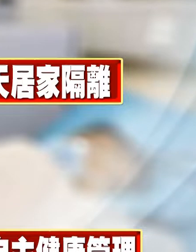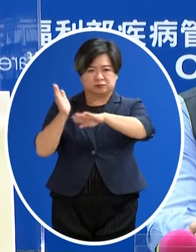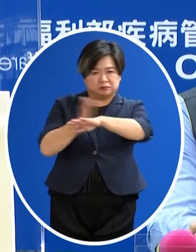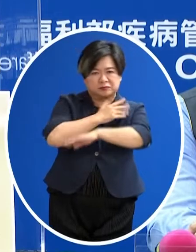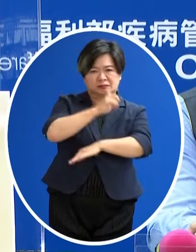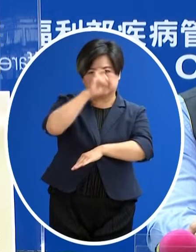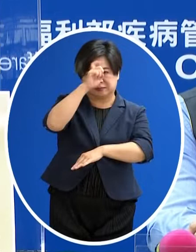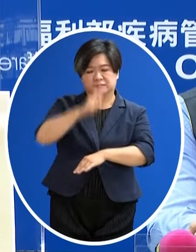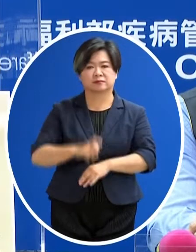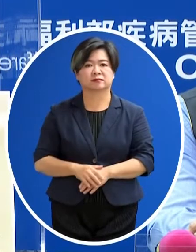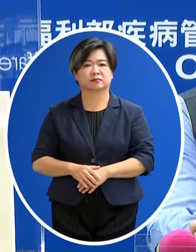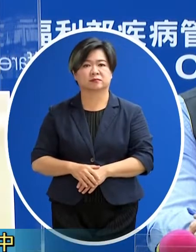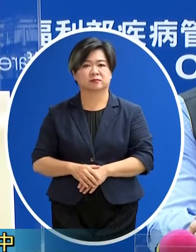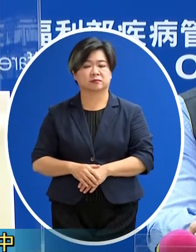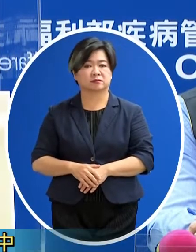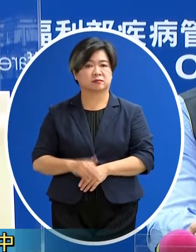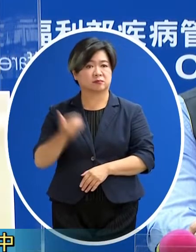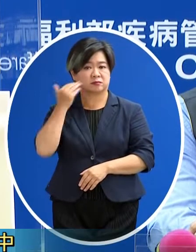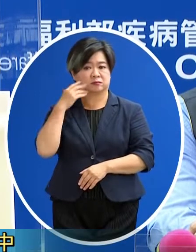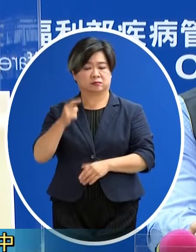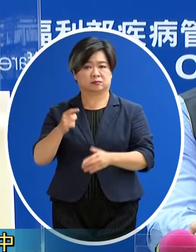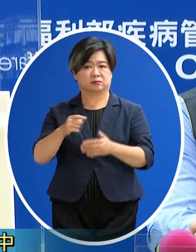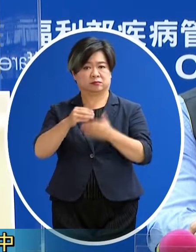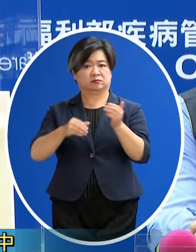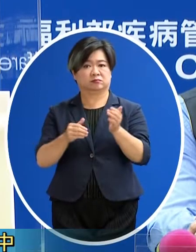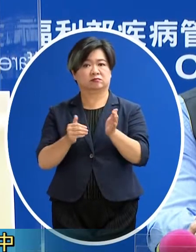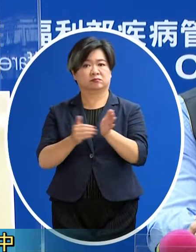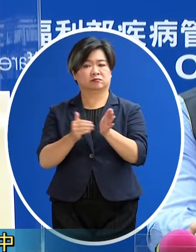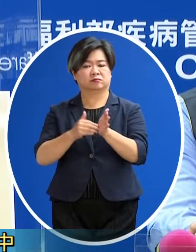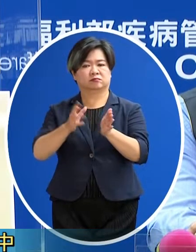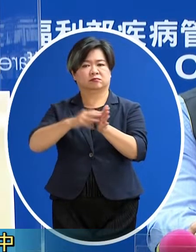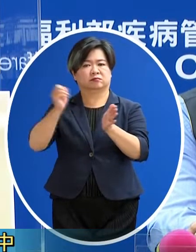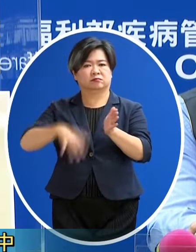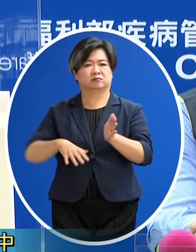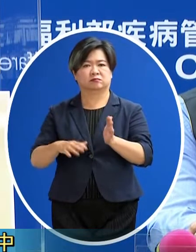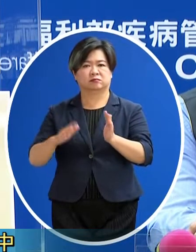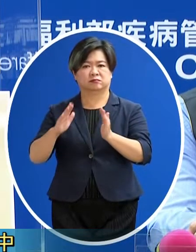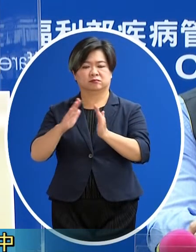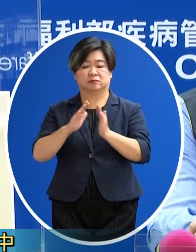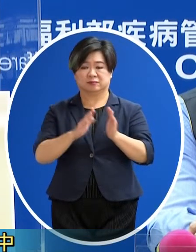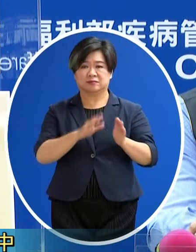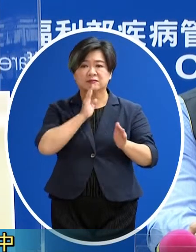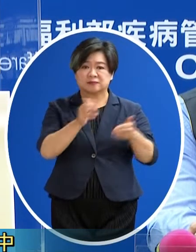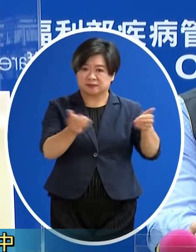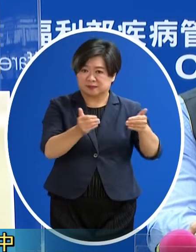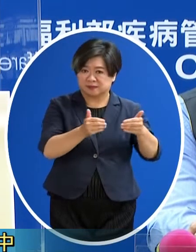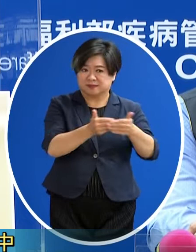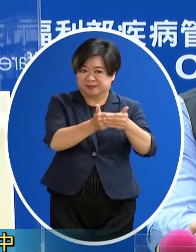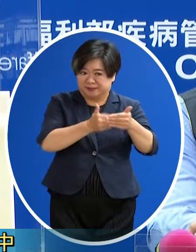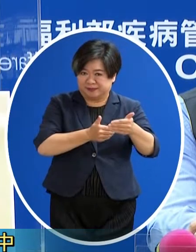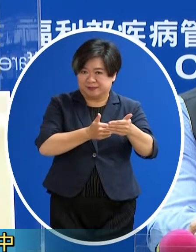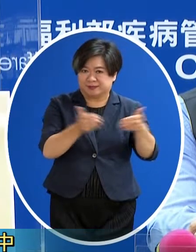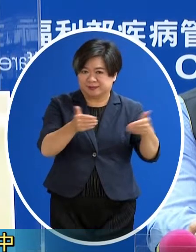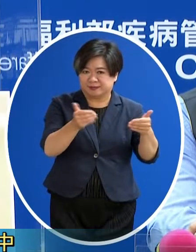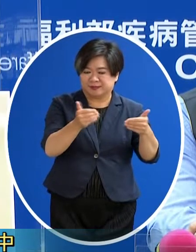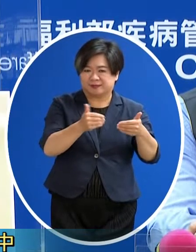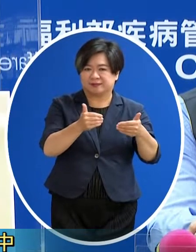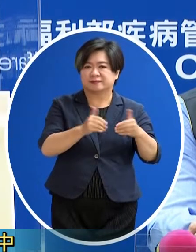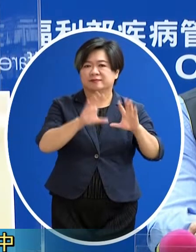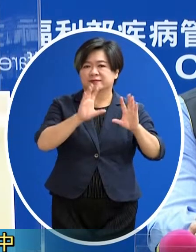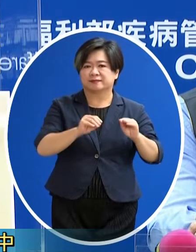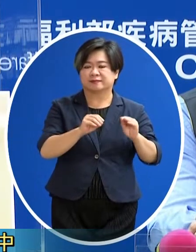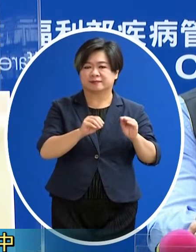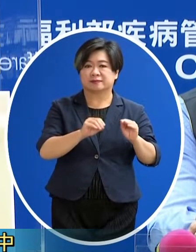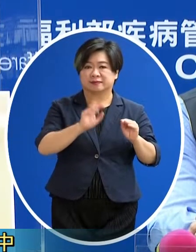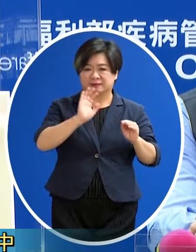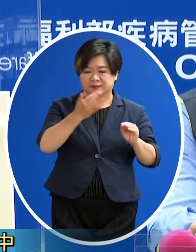管理。 符合这样的条件解除它是解除隔离治疗，但是从医院到集中检疫所